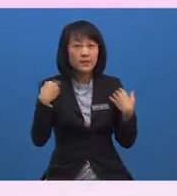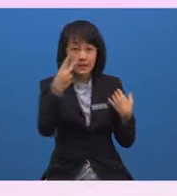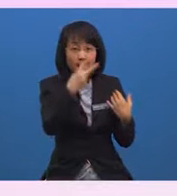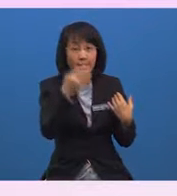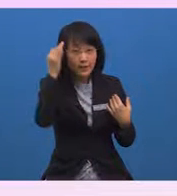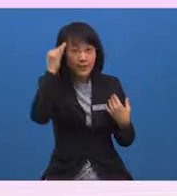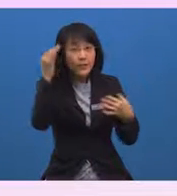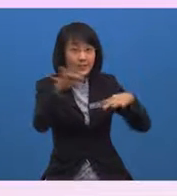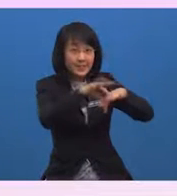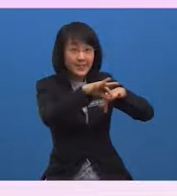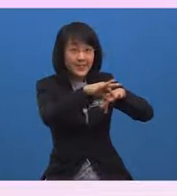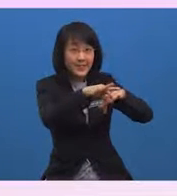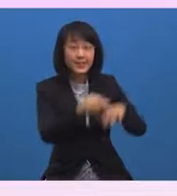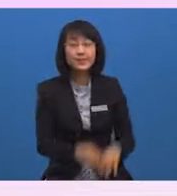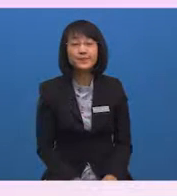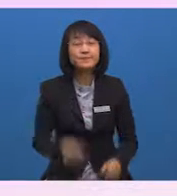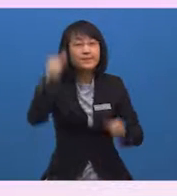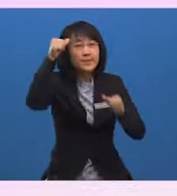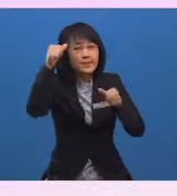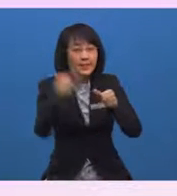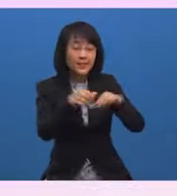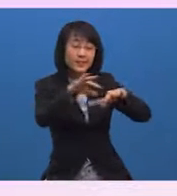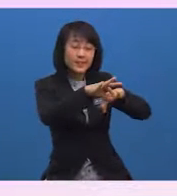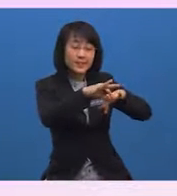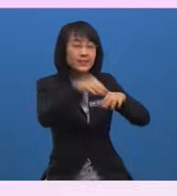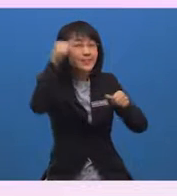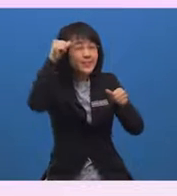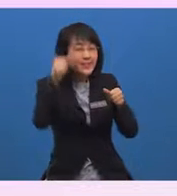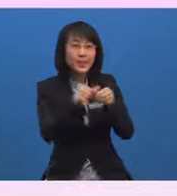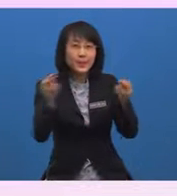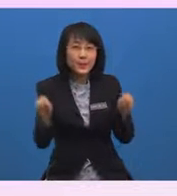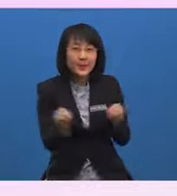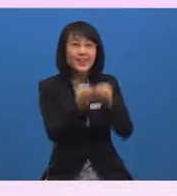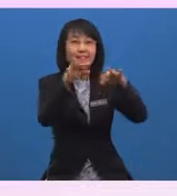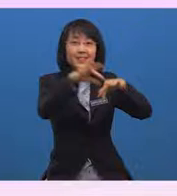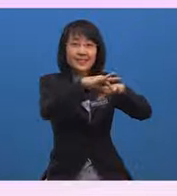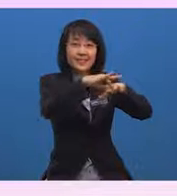kan? Ingat cincin, ingatlah magnet cincin.